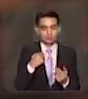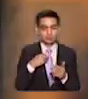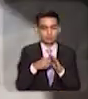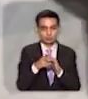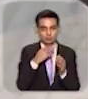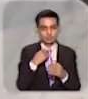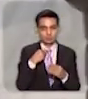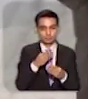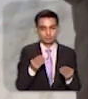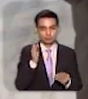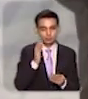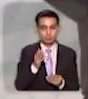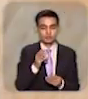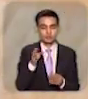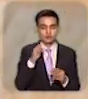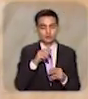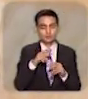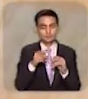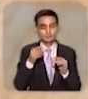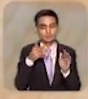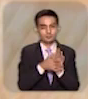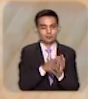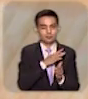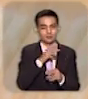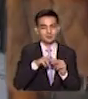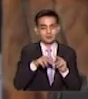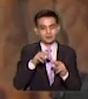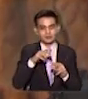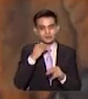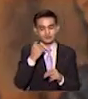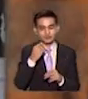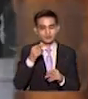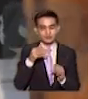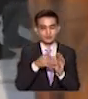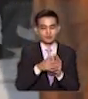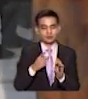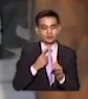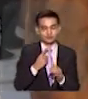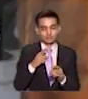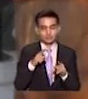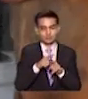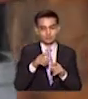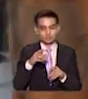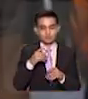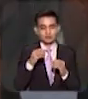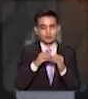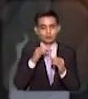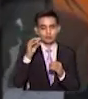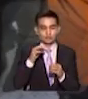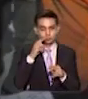пәтер алуға салған ақшалары үшін алаңдаулы. Салымдарын қайтып алайын десе, келісімшартқа сәйкес қаражаттарының 10% жоғалтады